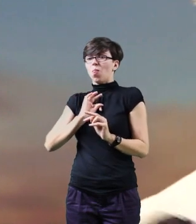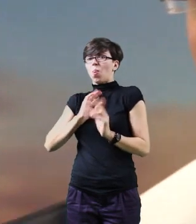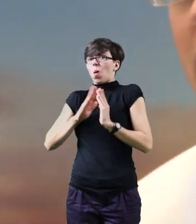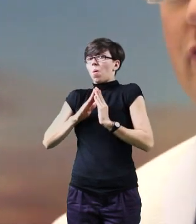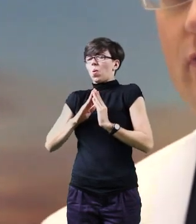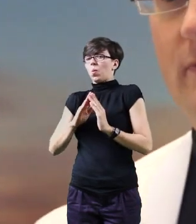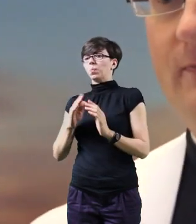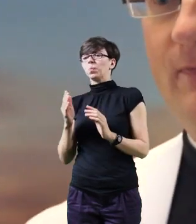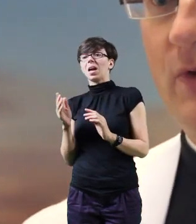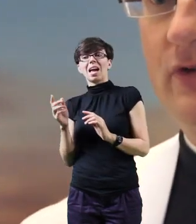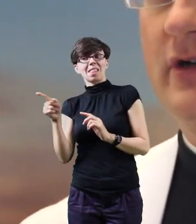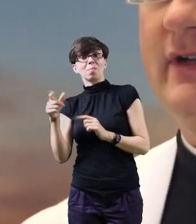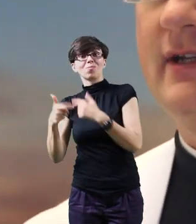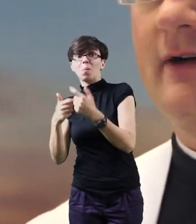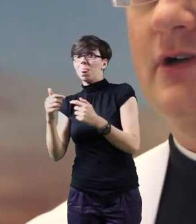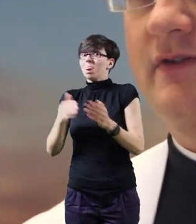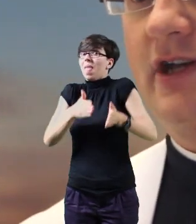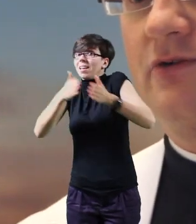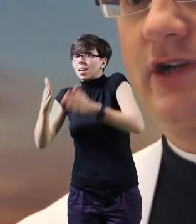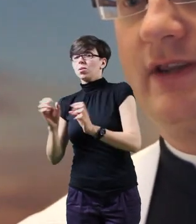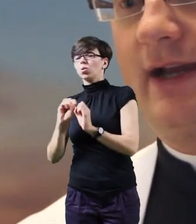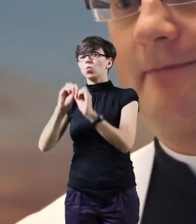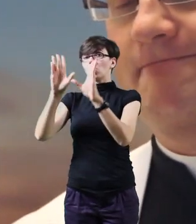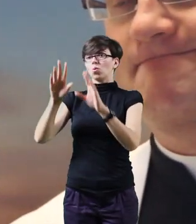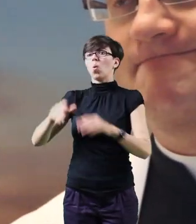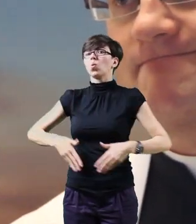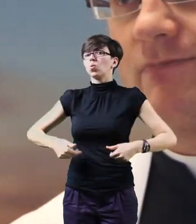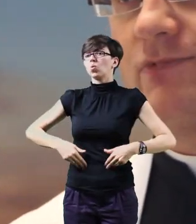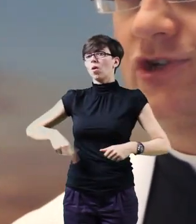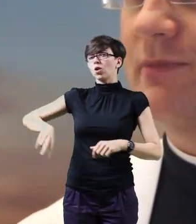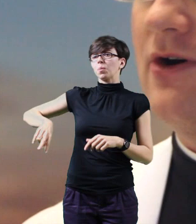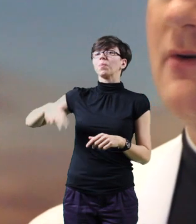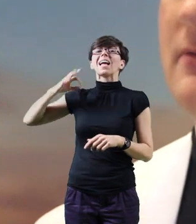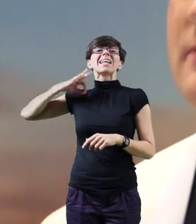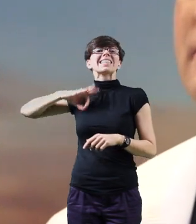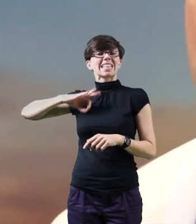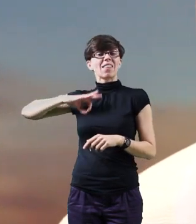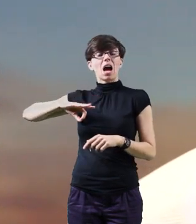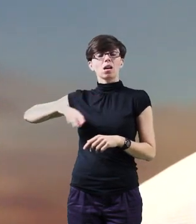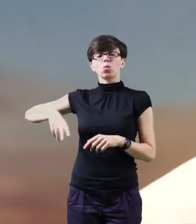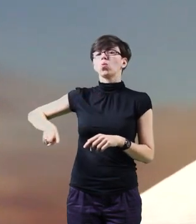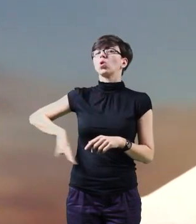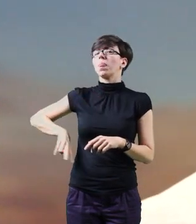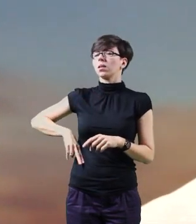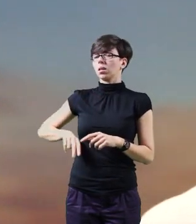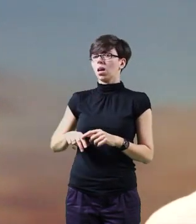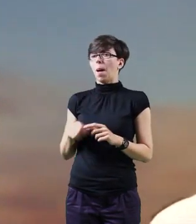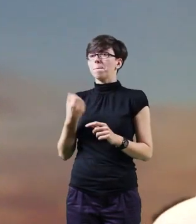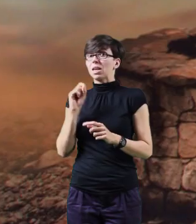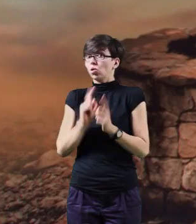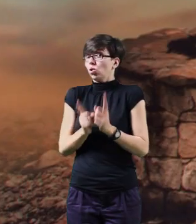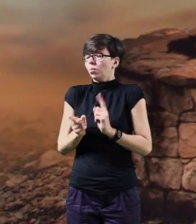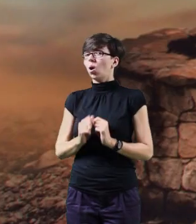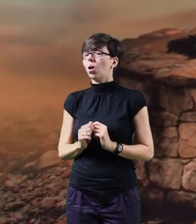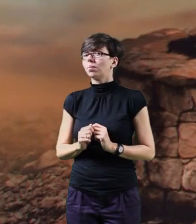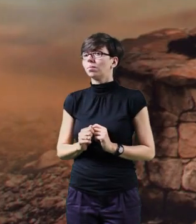dokona kolejnego cudu uzdrowi syna Królewskiego urzędnika szybko krótko i bezboleśnie